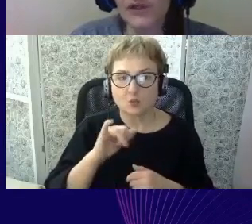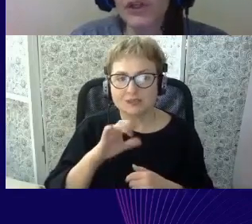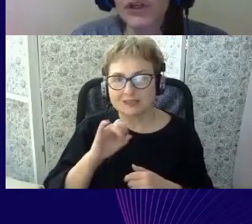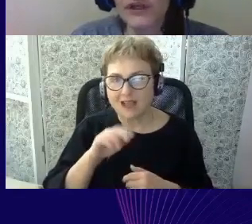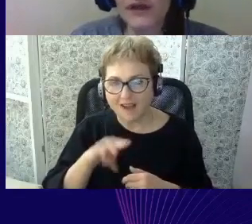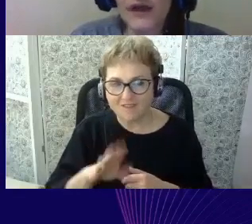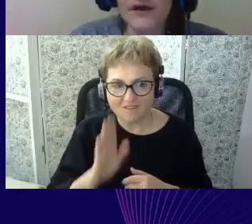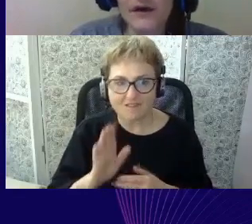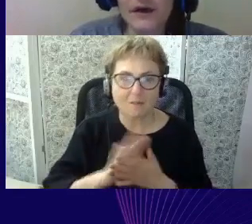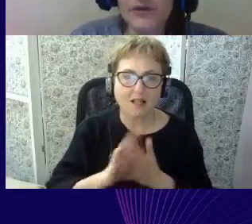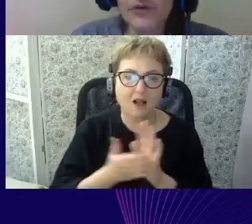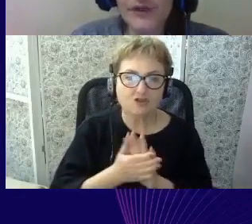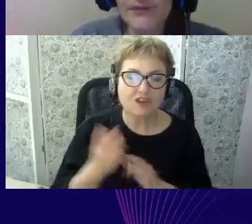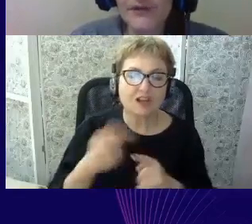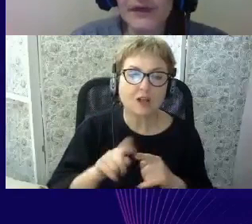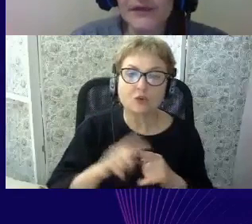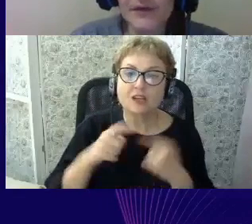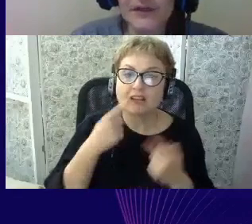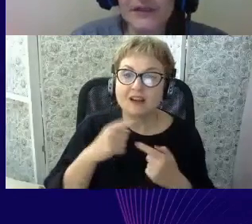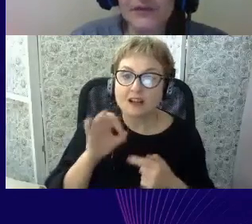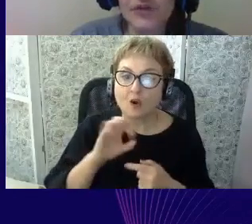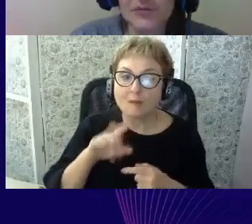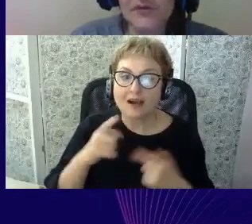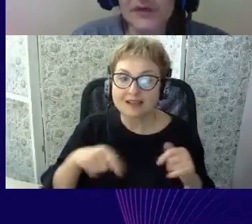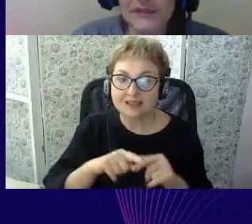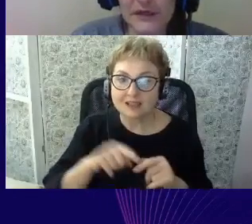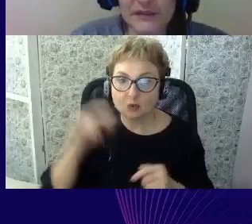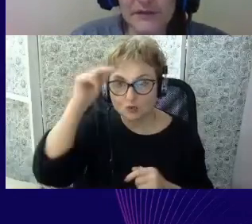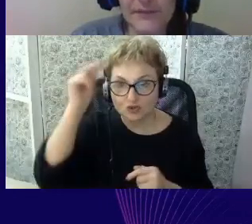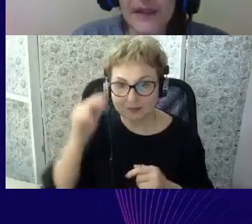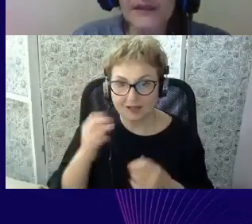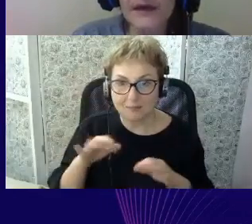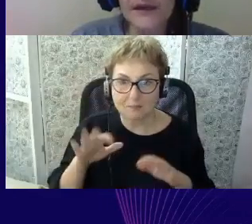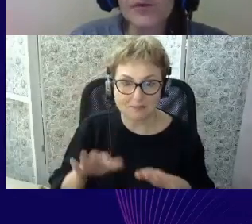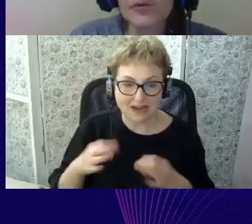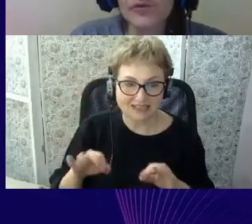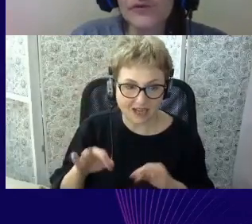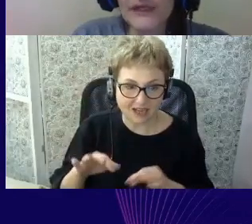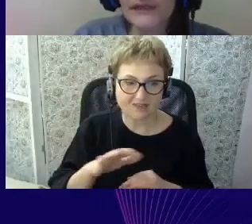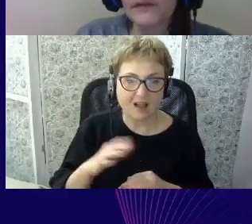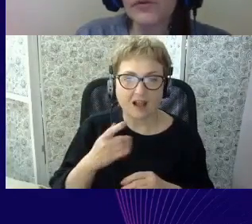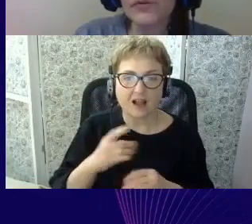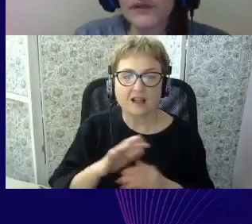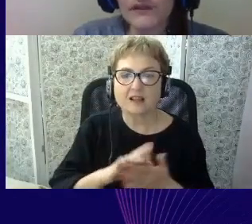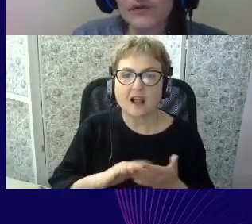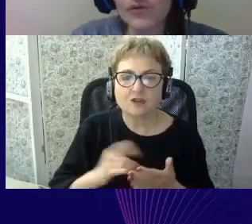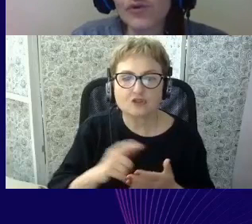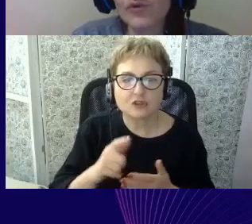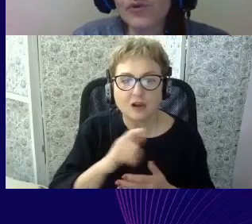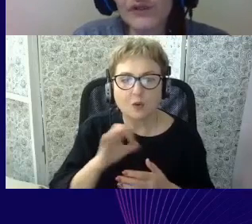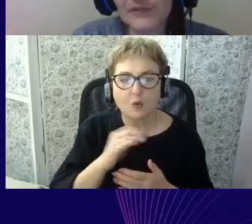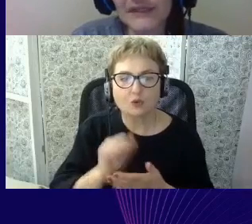или положения, которые говорят об организации учебного пространства. Далее, безусловно, это документы